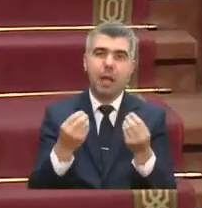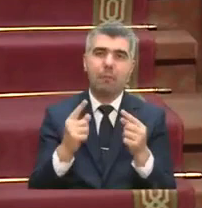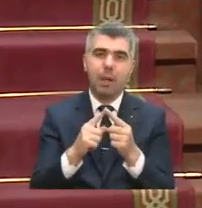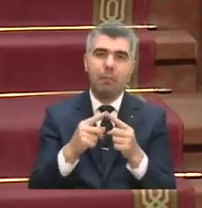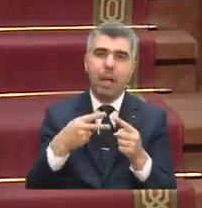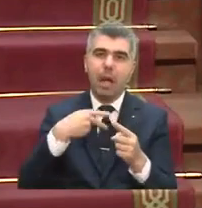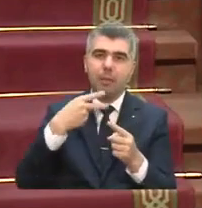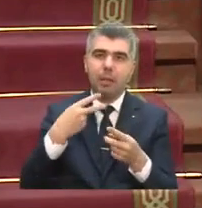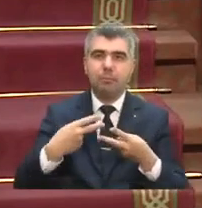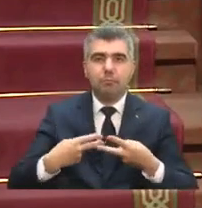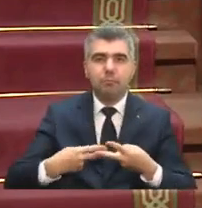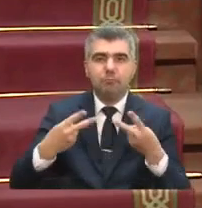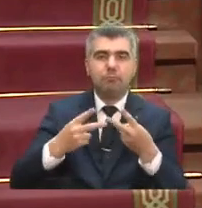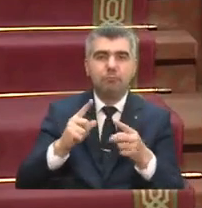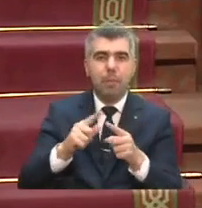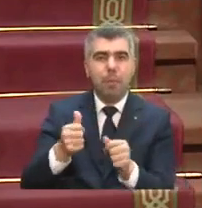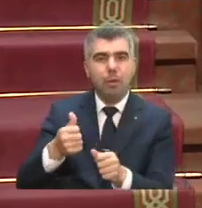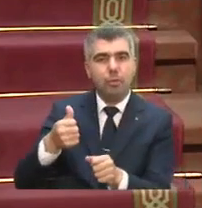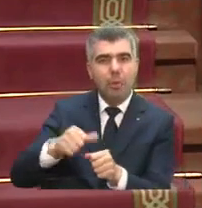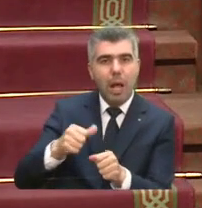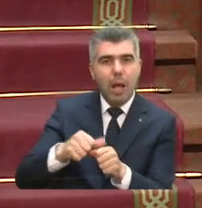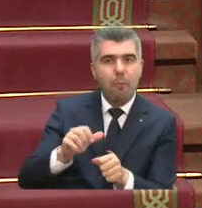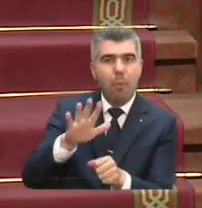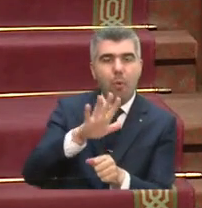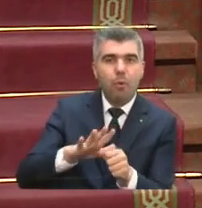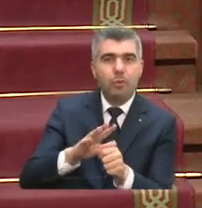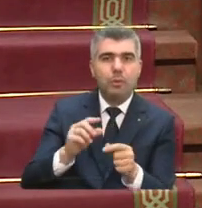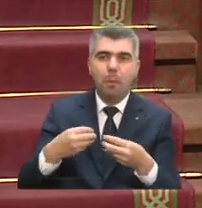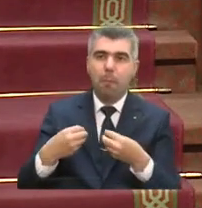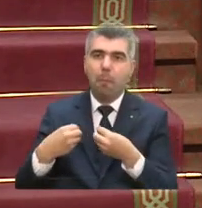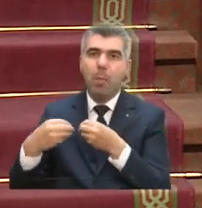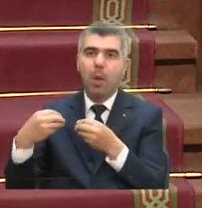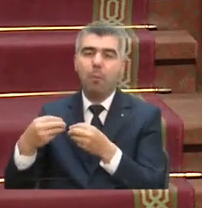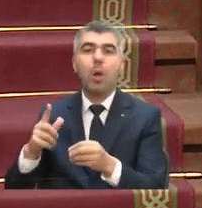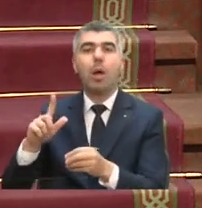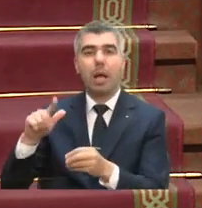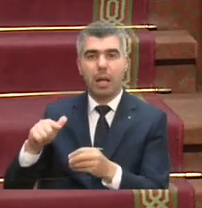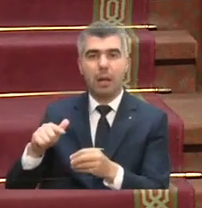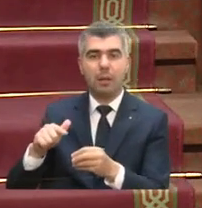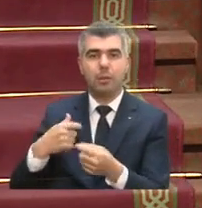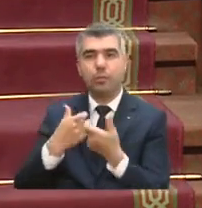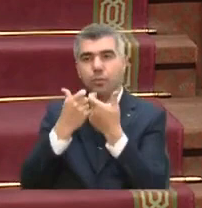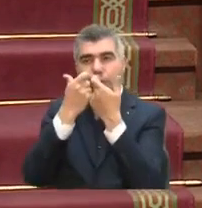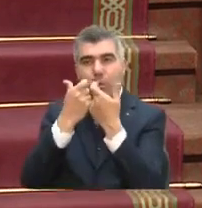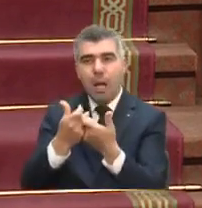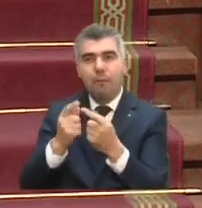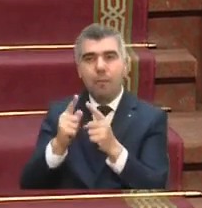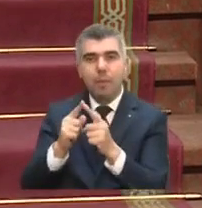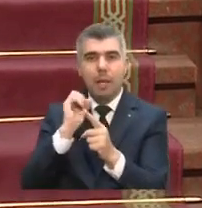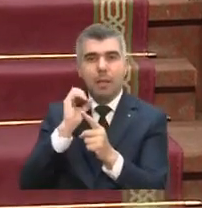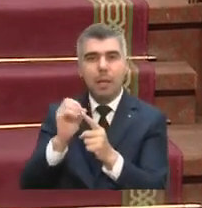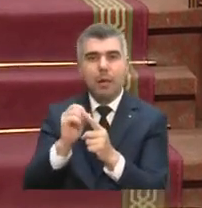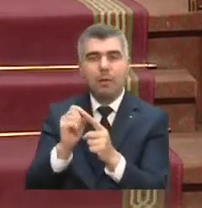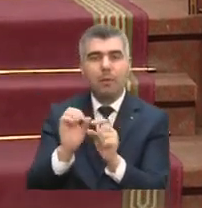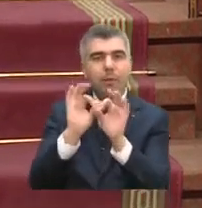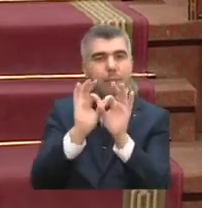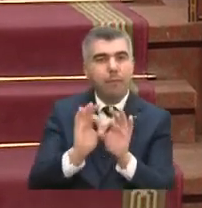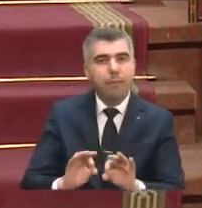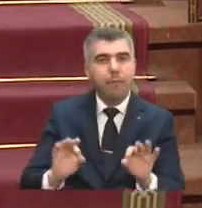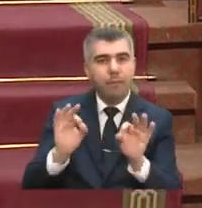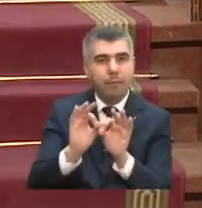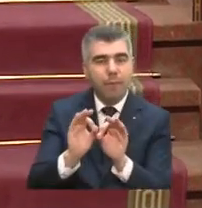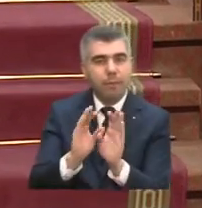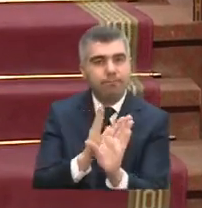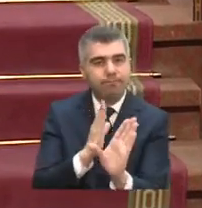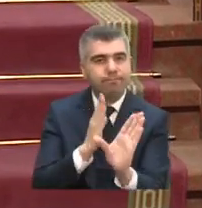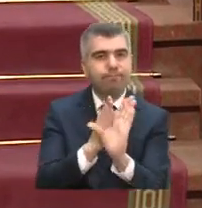لترويج ومعاقره الخمر والترويج المخدرات، منصاتها فيها إيحاءات جنسية صادمة، فيها ممارسة